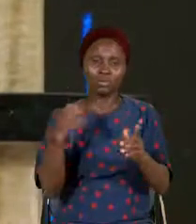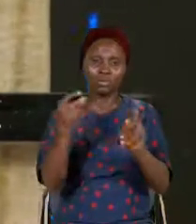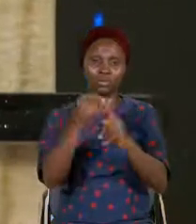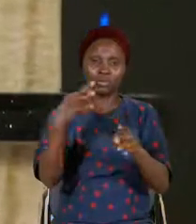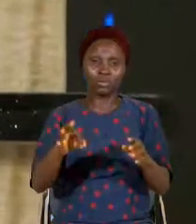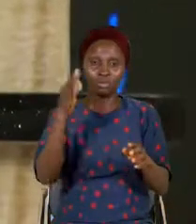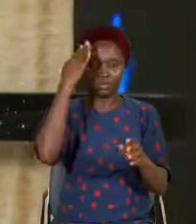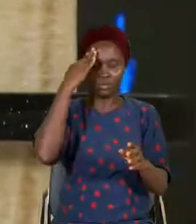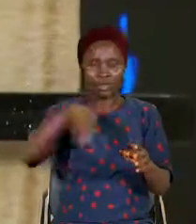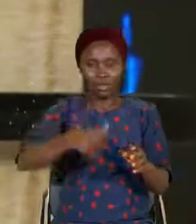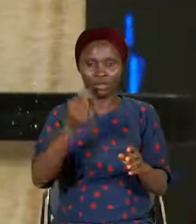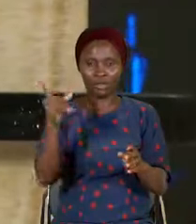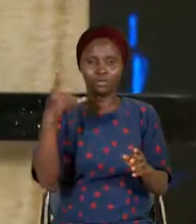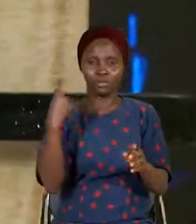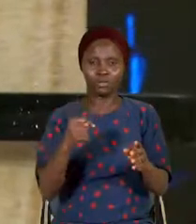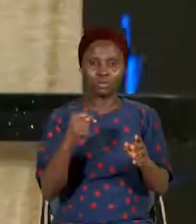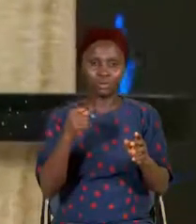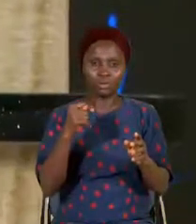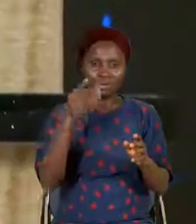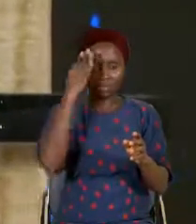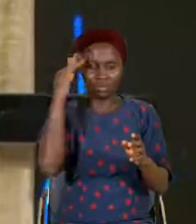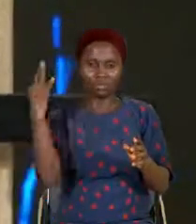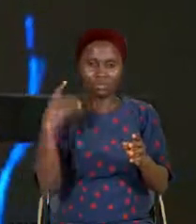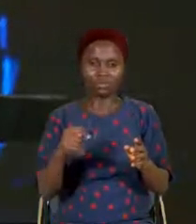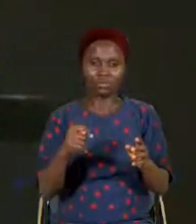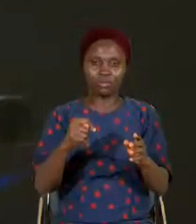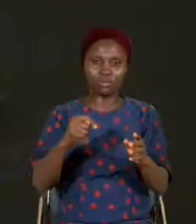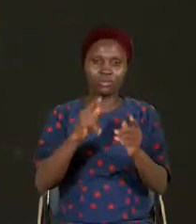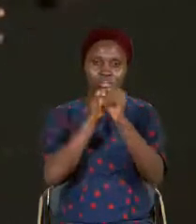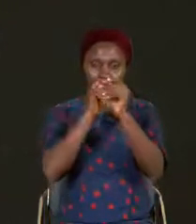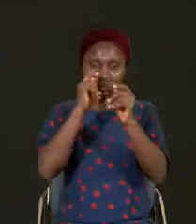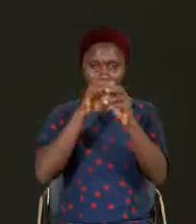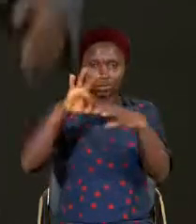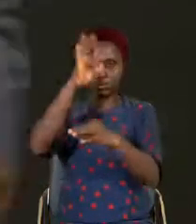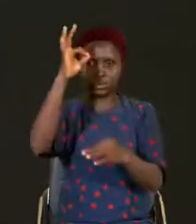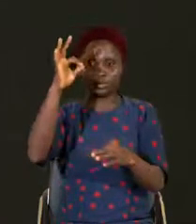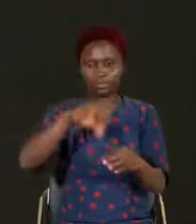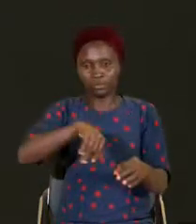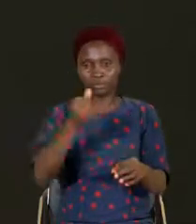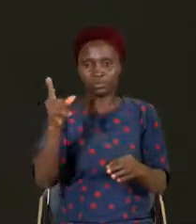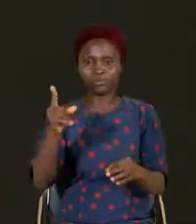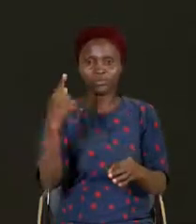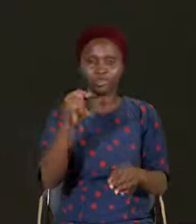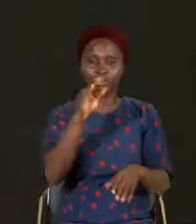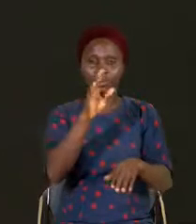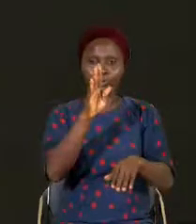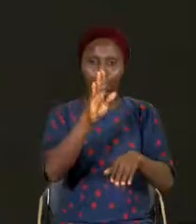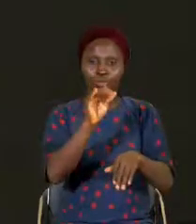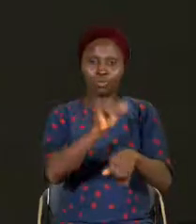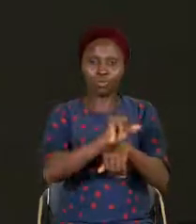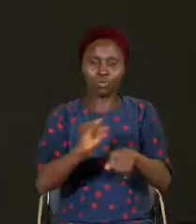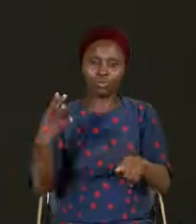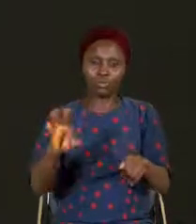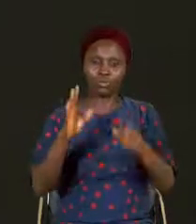de la connaissance, un autre manifeste le discernement des esprits, un autre la parole de foi, un autre le don de guérison, l'autre le don de